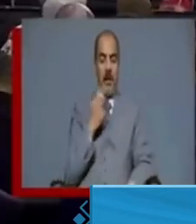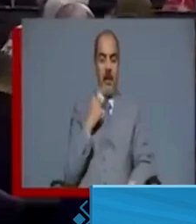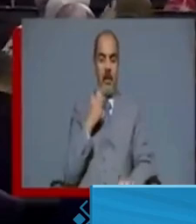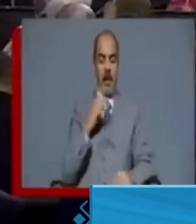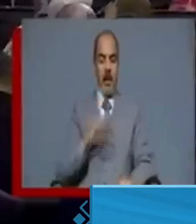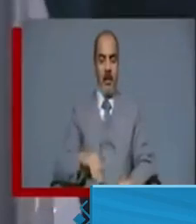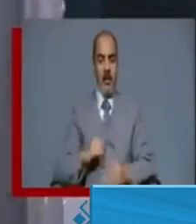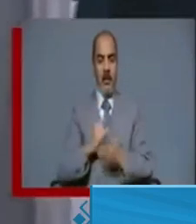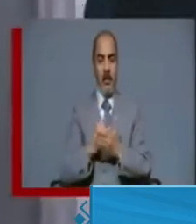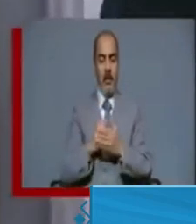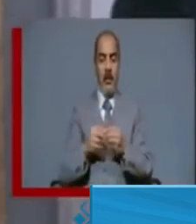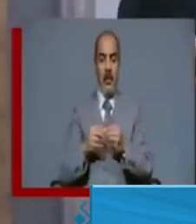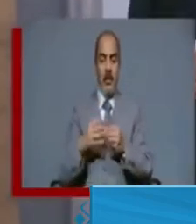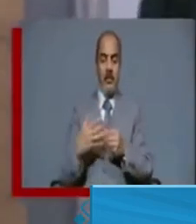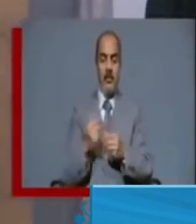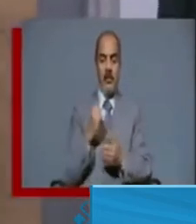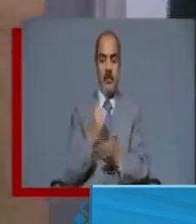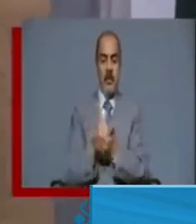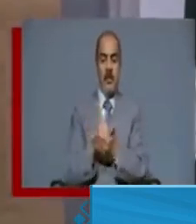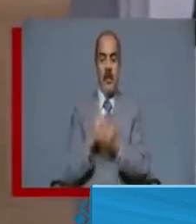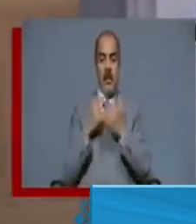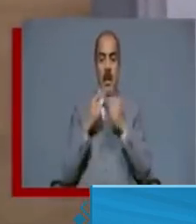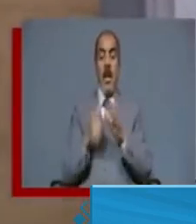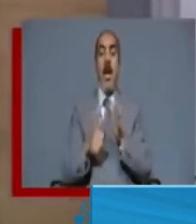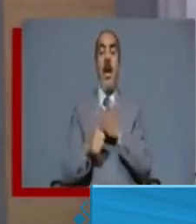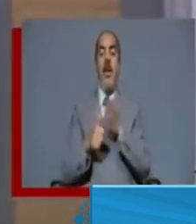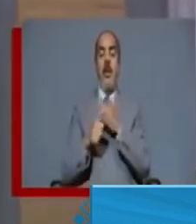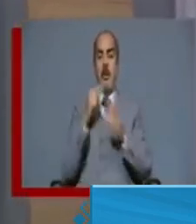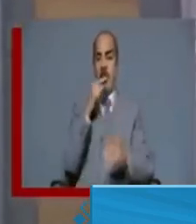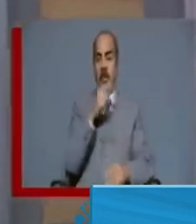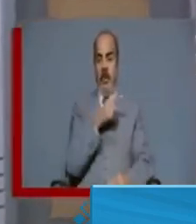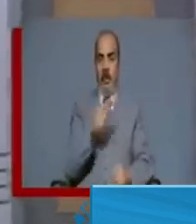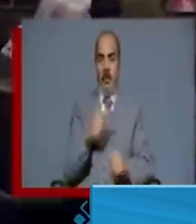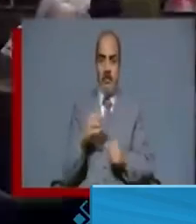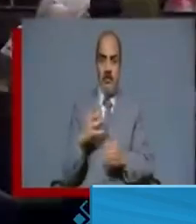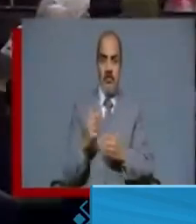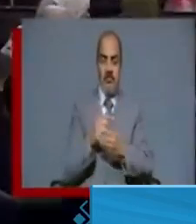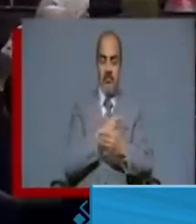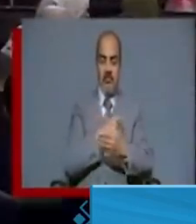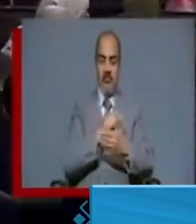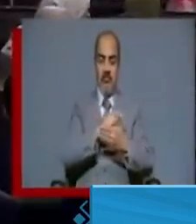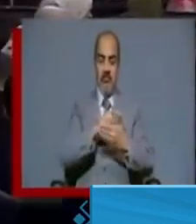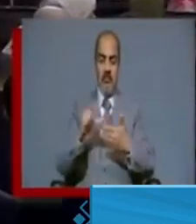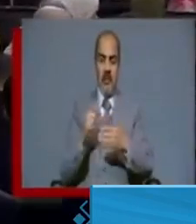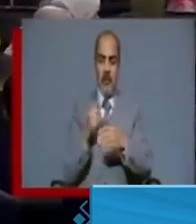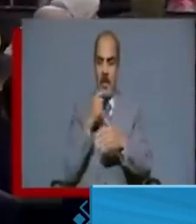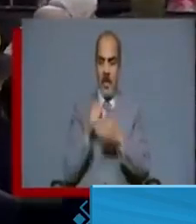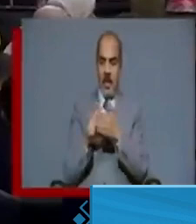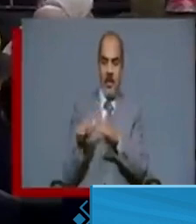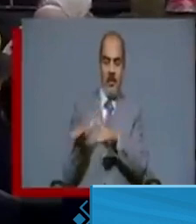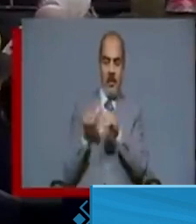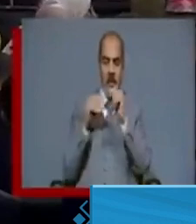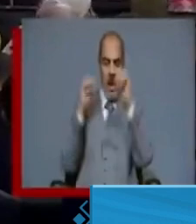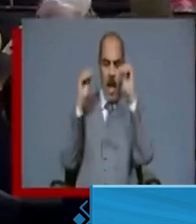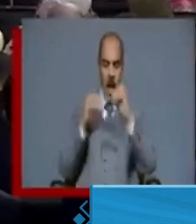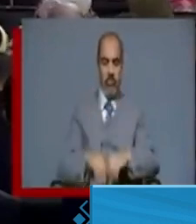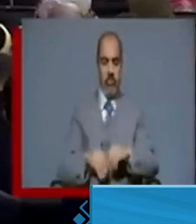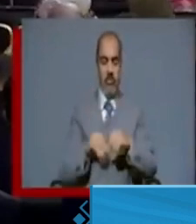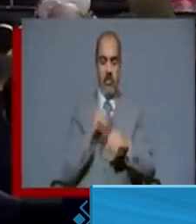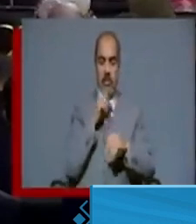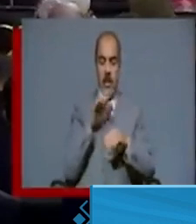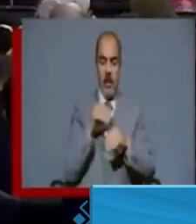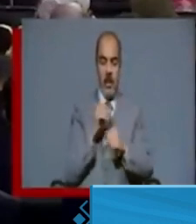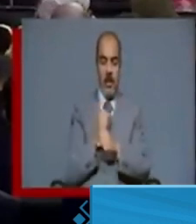قدره انها تشتغل اي حاجه في اي مجال لو هي بتحب المجال اللي هي عايزه تدخل فيه. فانا عشان بحب السواقه